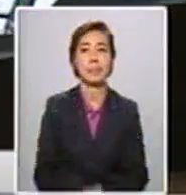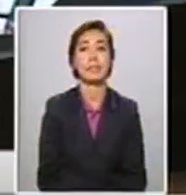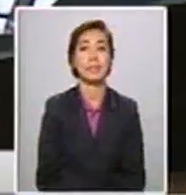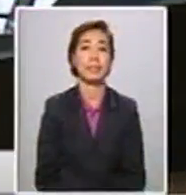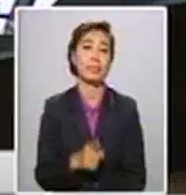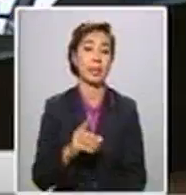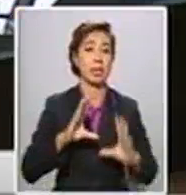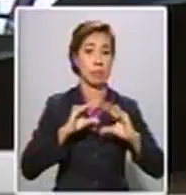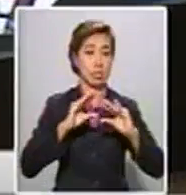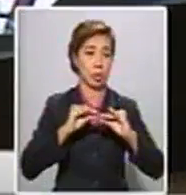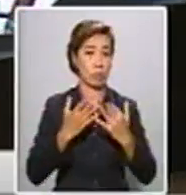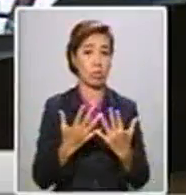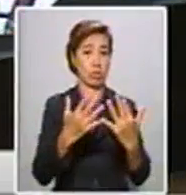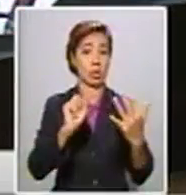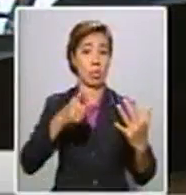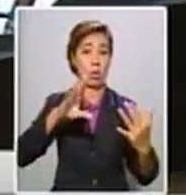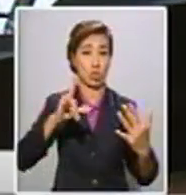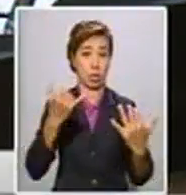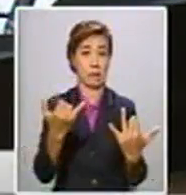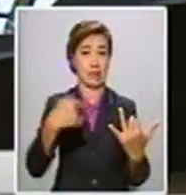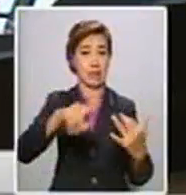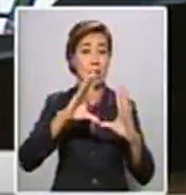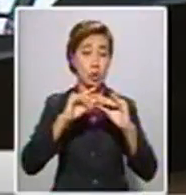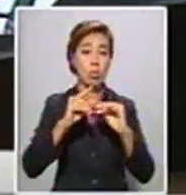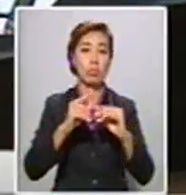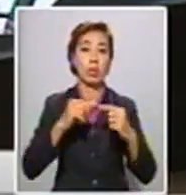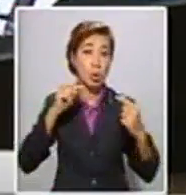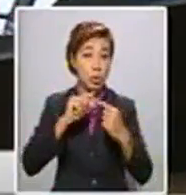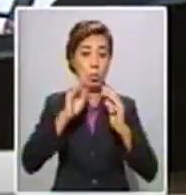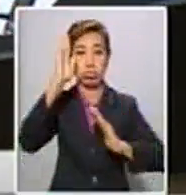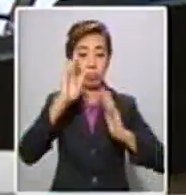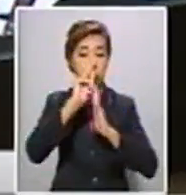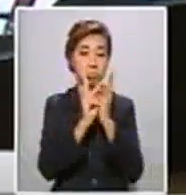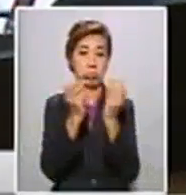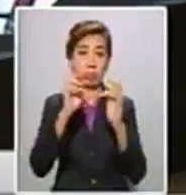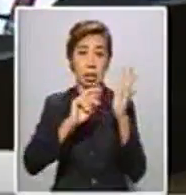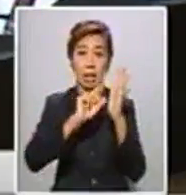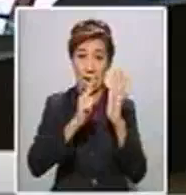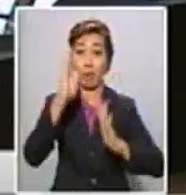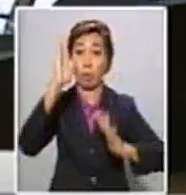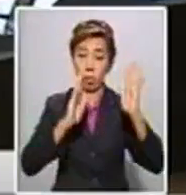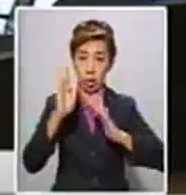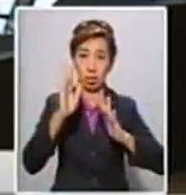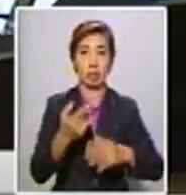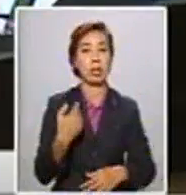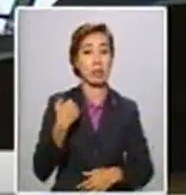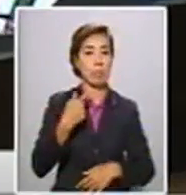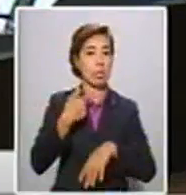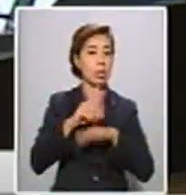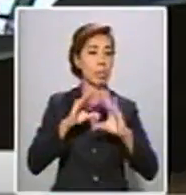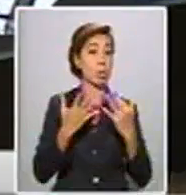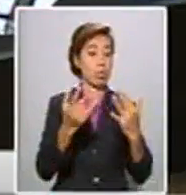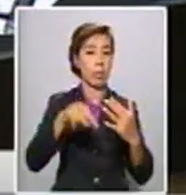การประชุมสภาปฏิรูปแห่งชาติในวันนี้นะครับซึ่งเป็นการลงมติร่างรัฐธรรมนูญที่ประชุมก็ใช้การลงมติแบบขานคะแนนแบบเปิดเ